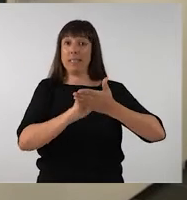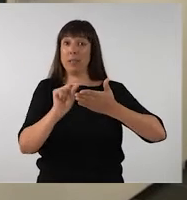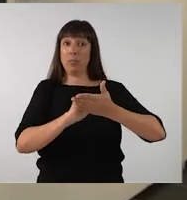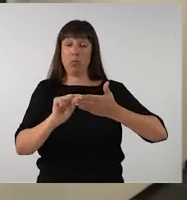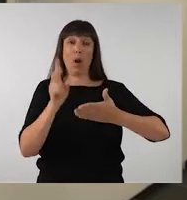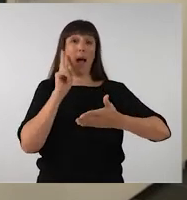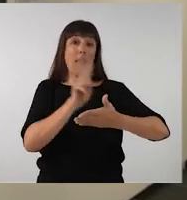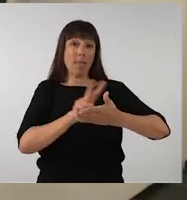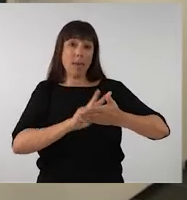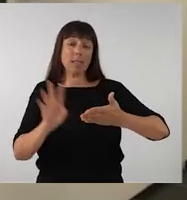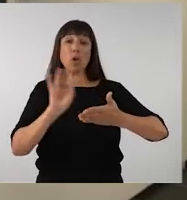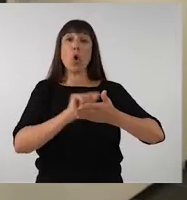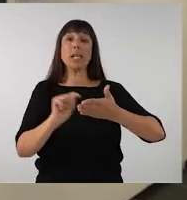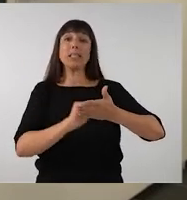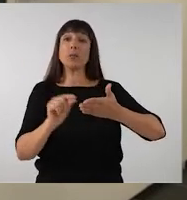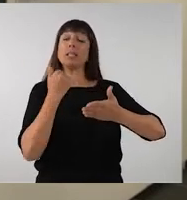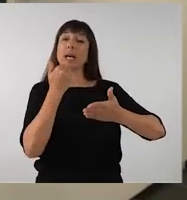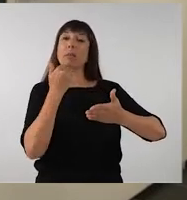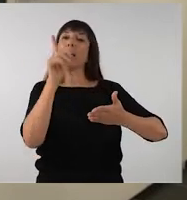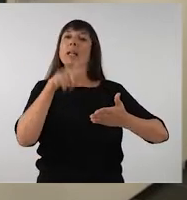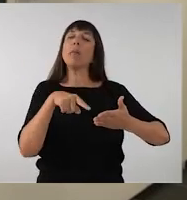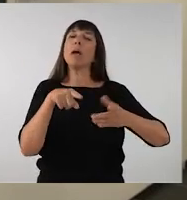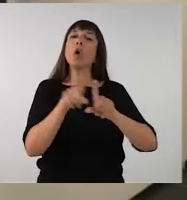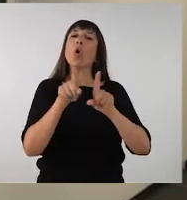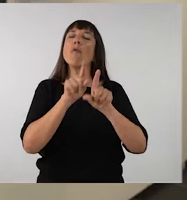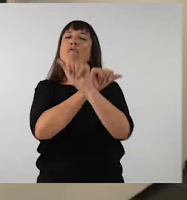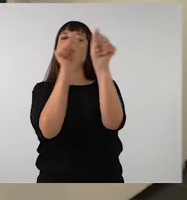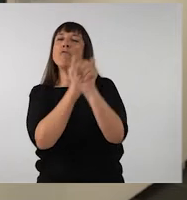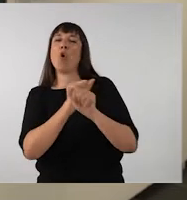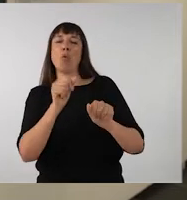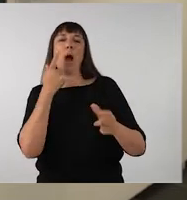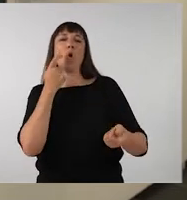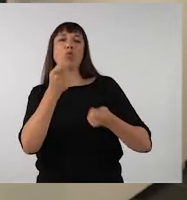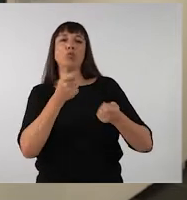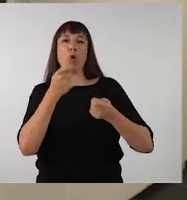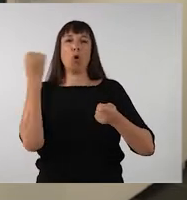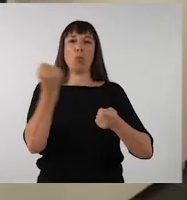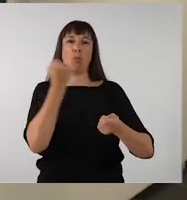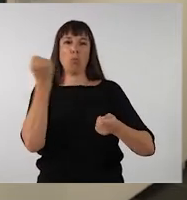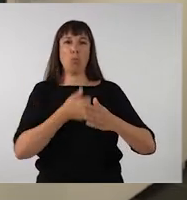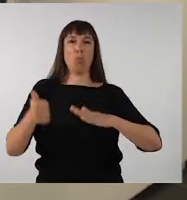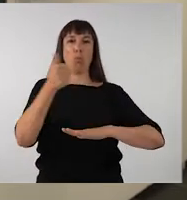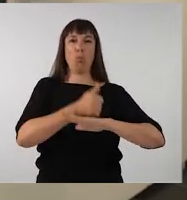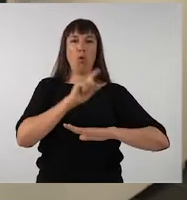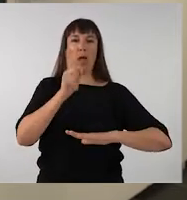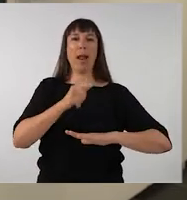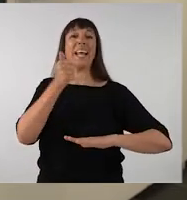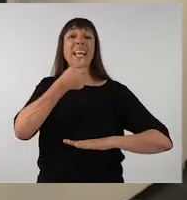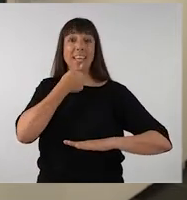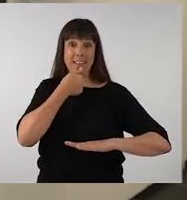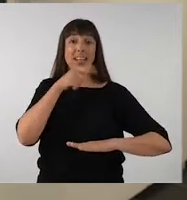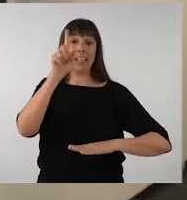Perquè tenir accés a l'escriptura, saber llegir i saber escriure, també és una manera de regular